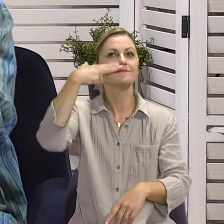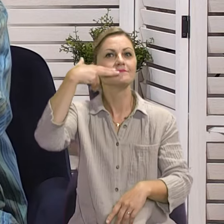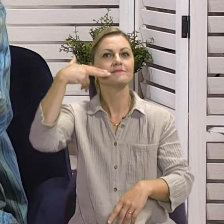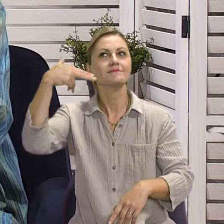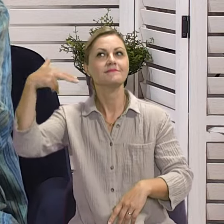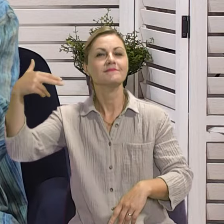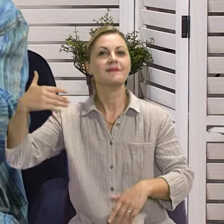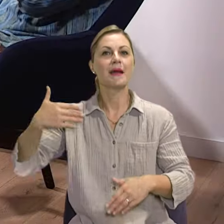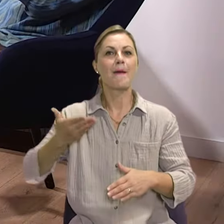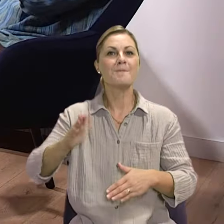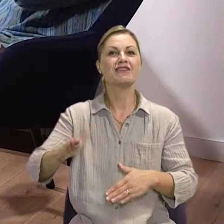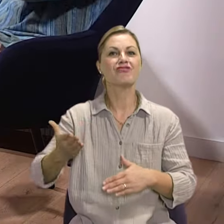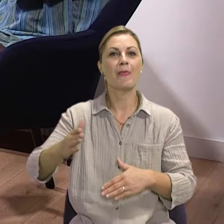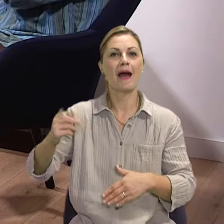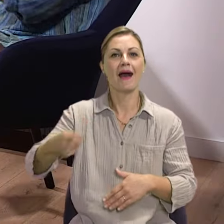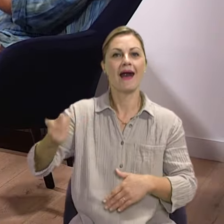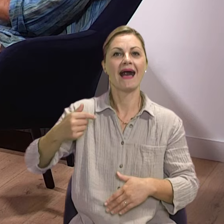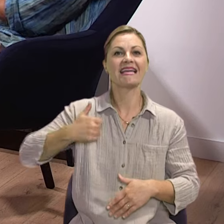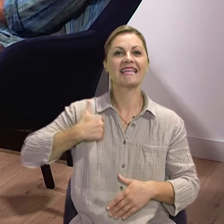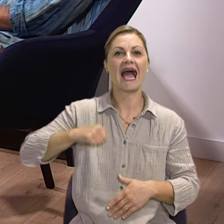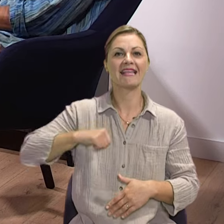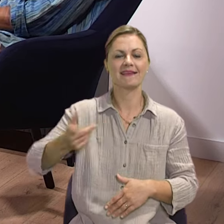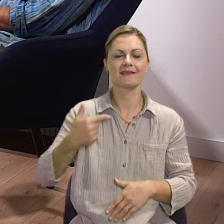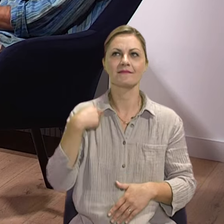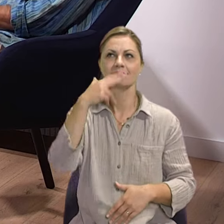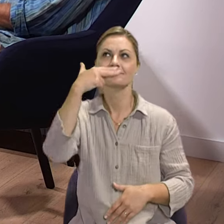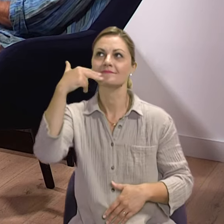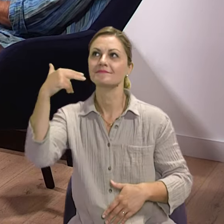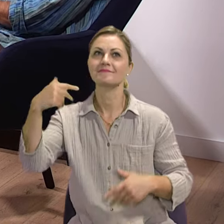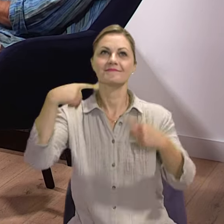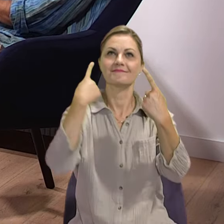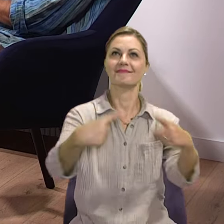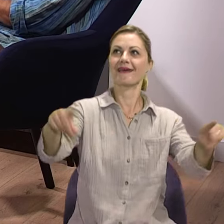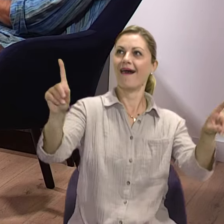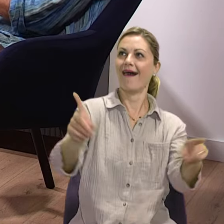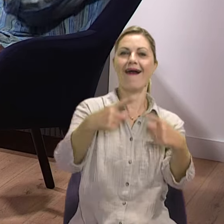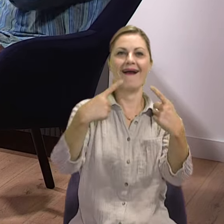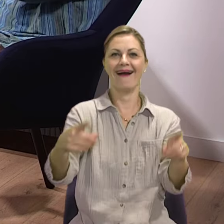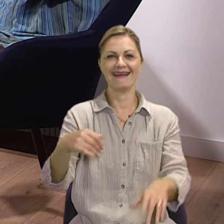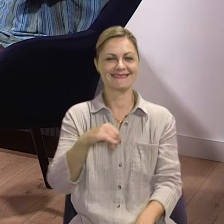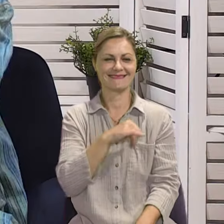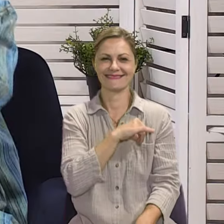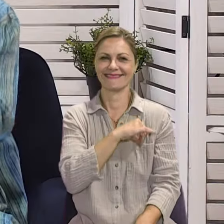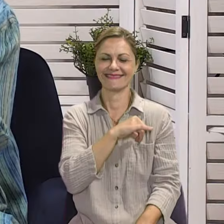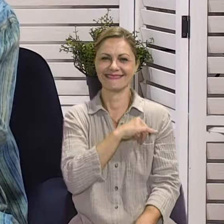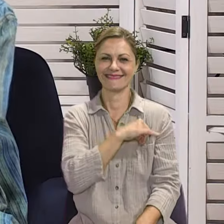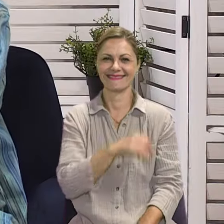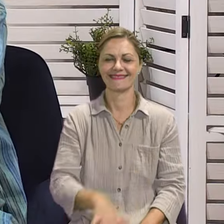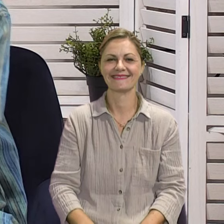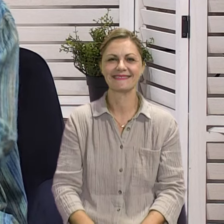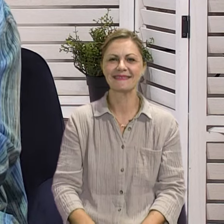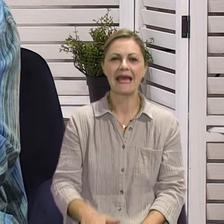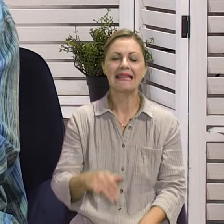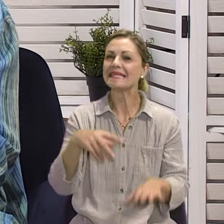malo starija vremena. Sad je i to malo stalo. Svašta se tu čulo u mirisu, u